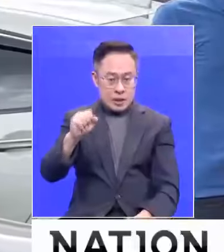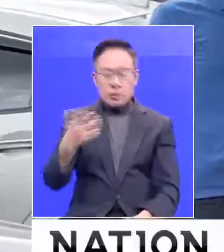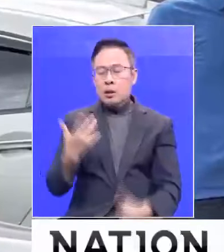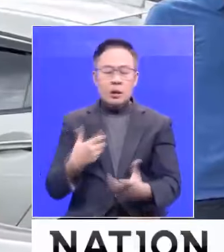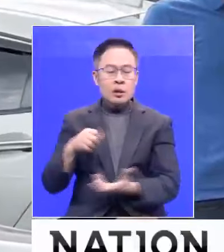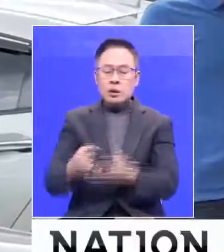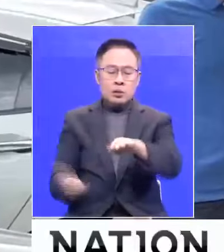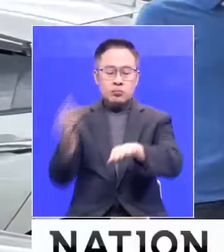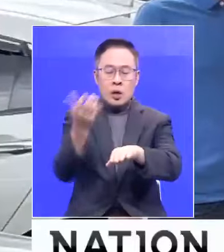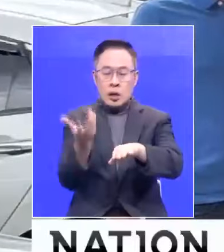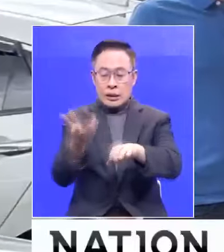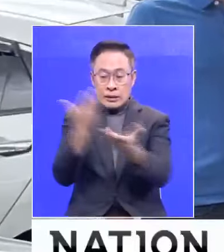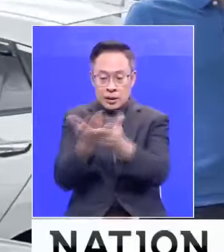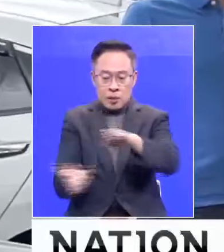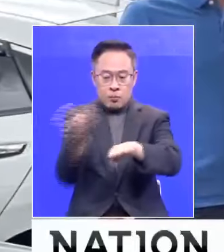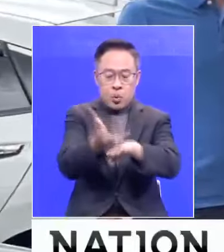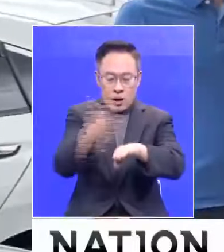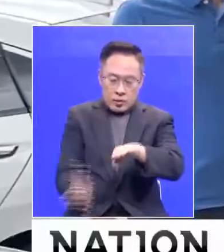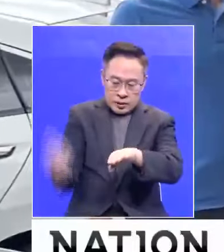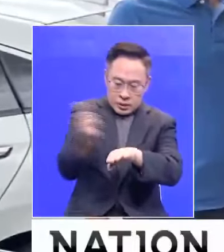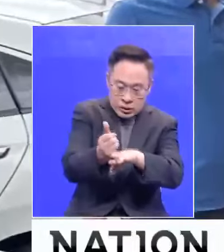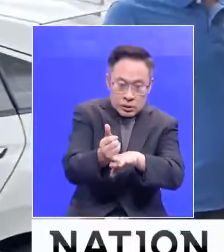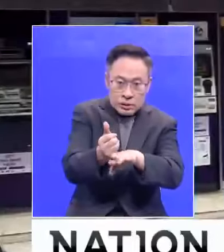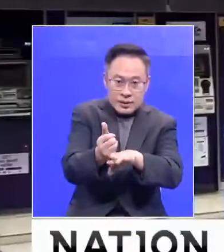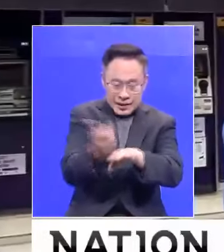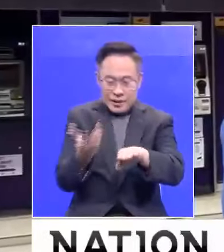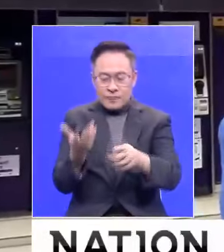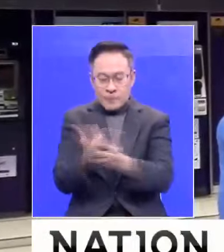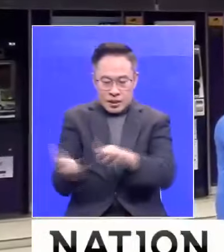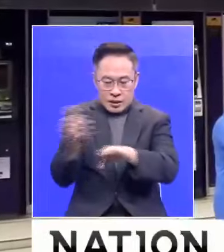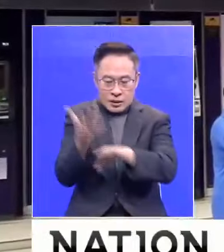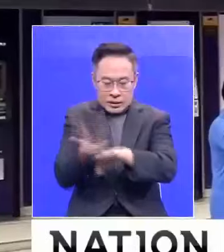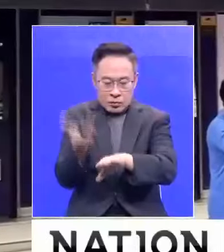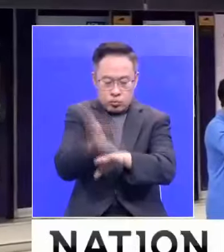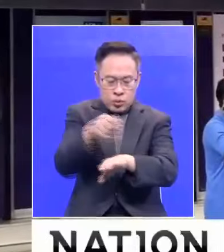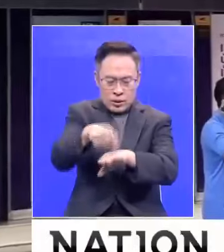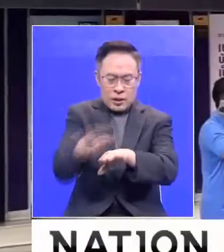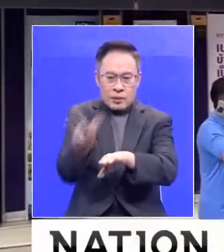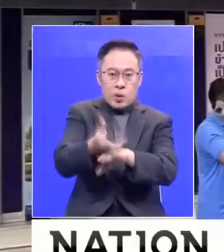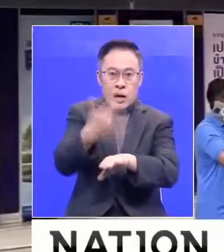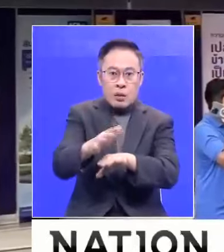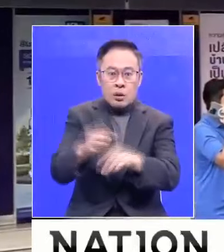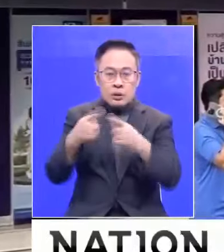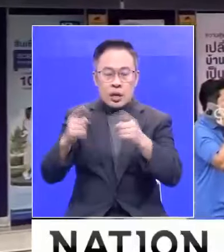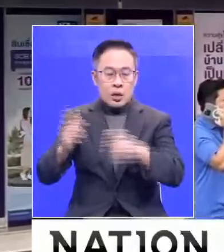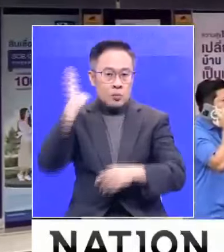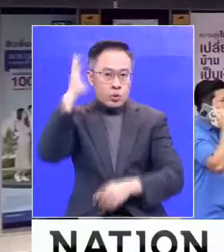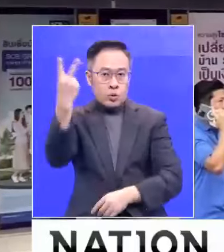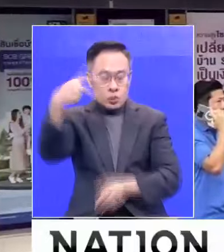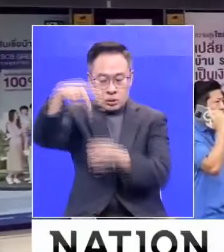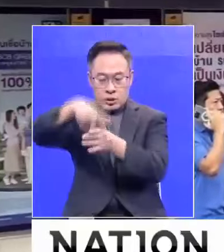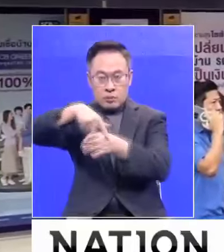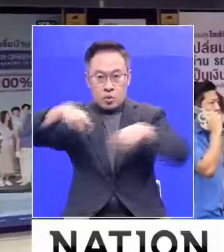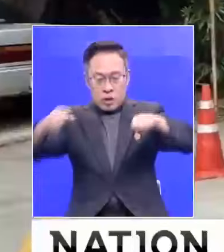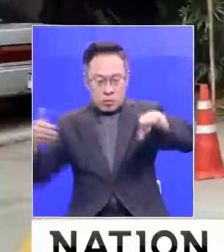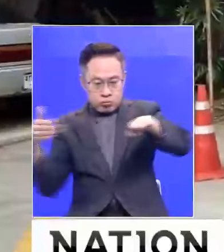สีดำหมวกกันน็อกสีขาวคนซ้อนท้ายสวมเสื้อคลุมแขนยาวสีดำแล้ว2คนร้ายเนี่ยพุ่งตรงเข้าไปหาเขาเล